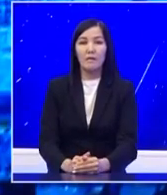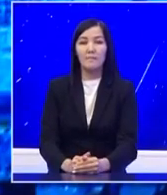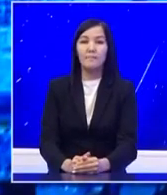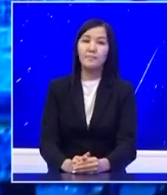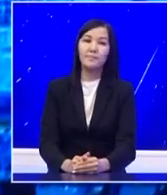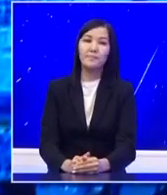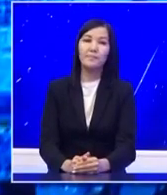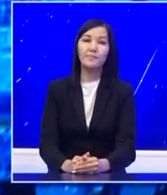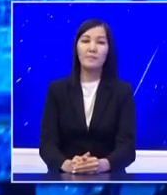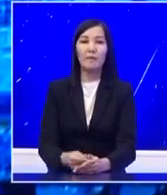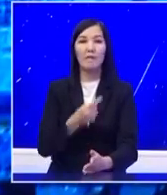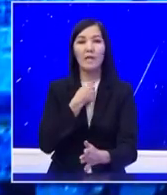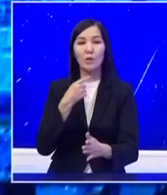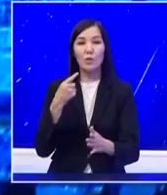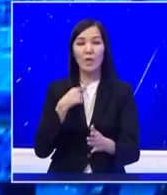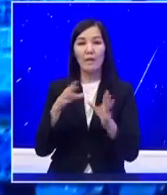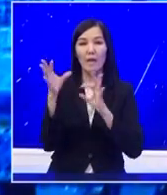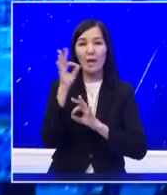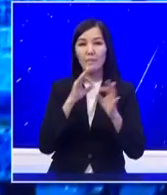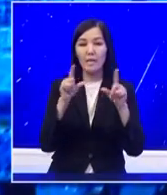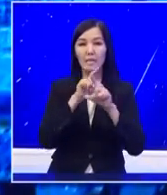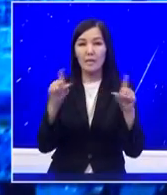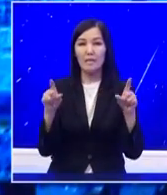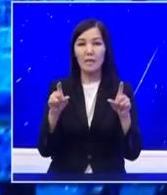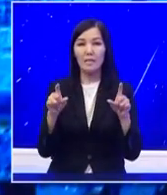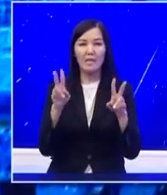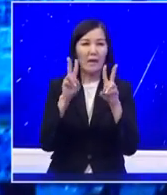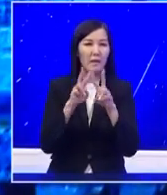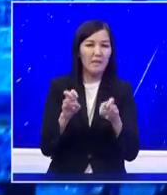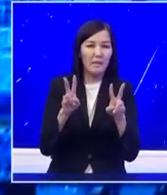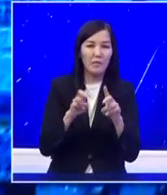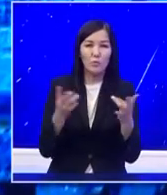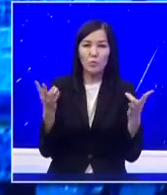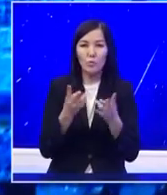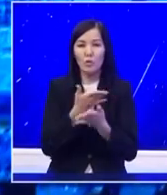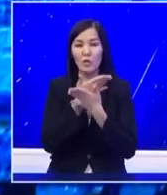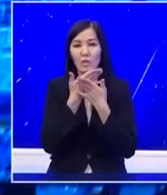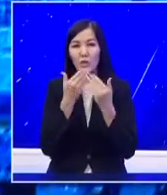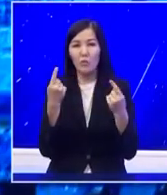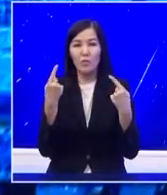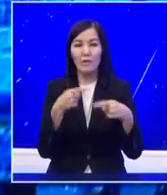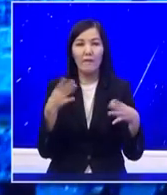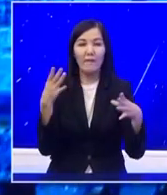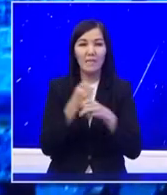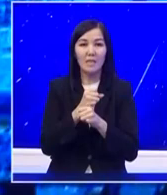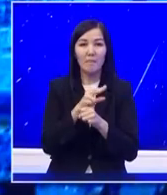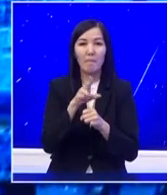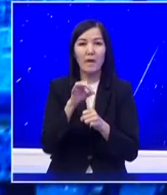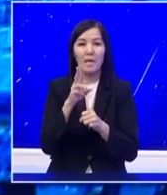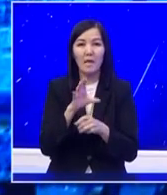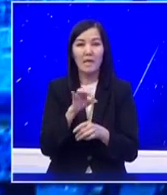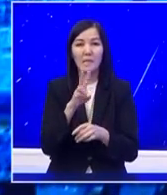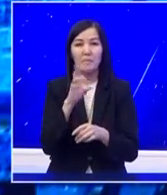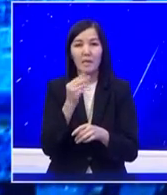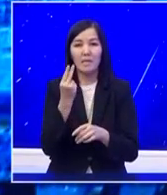Один на один с вирусом. На полках аптек Талдыкургана не отыскать востребованных препаратов. Дефицит парацетамола, аспирина,